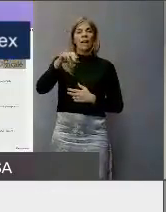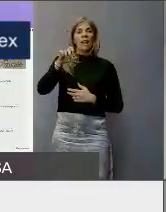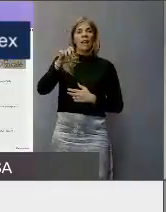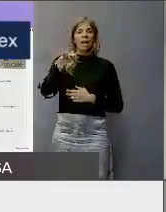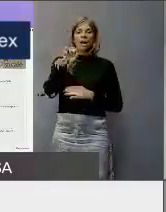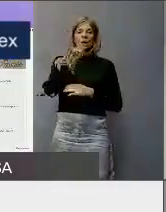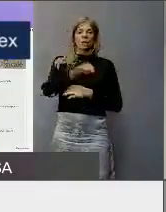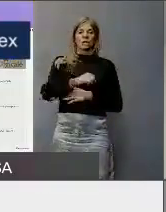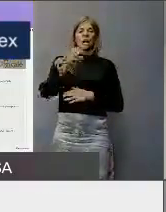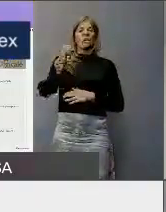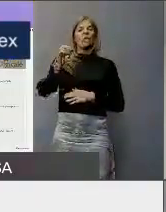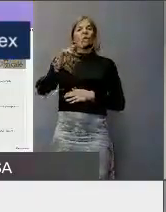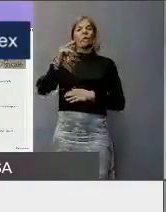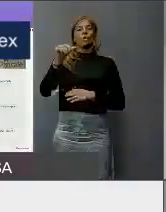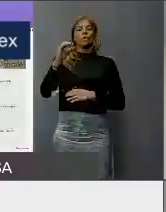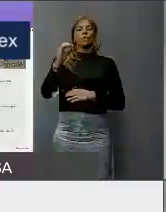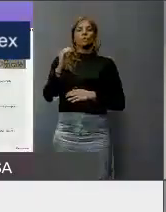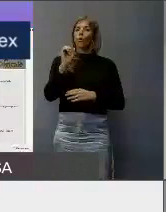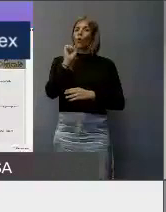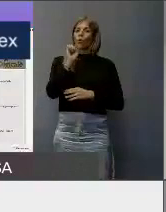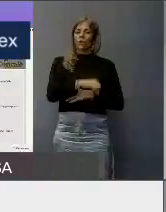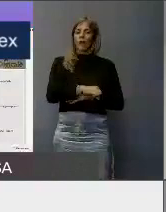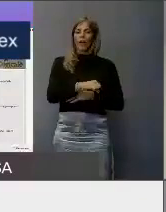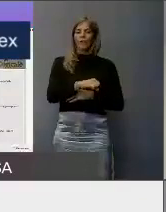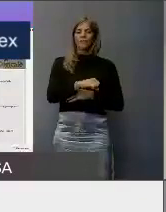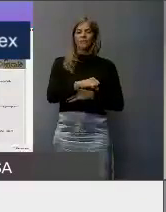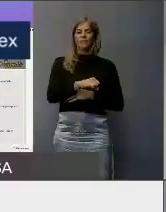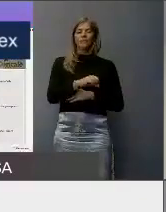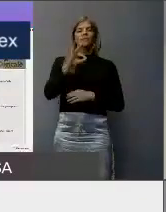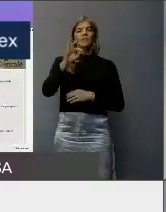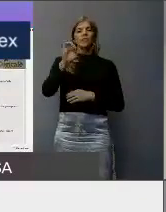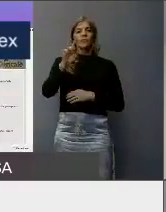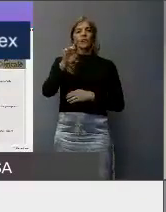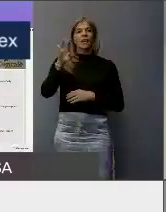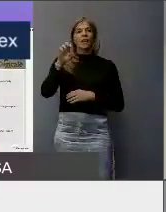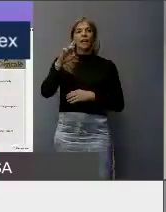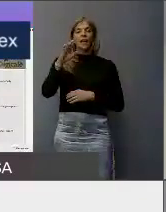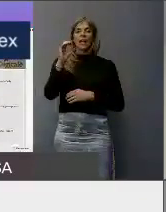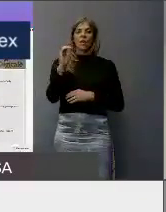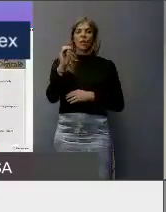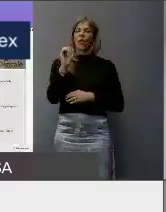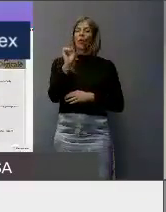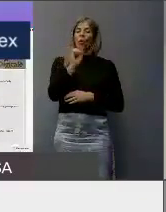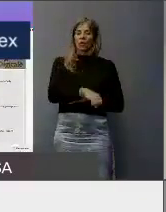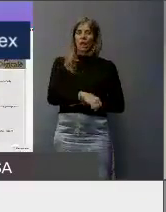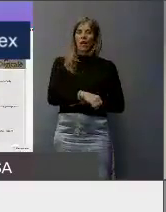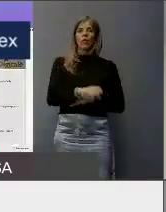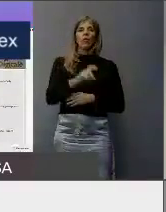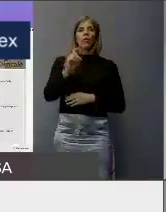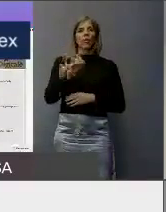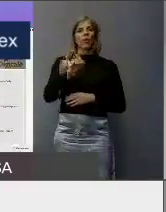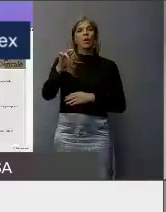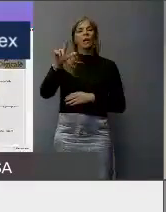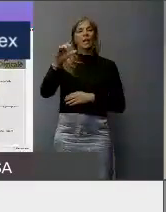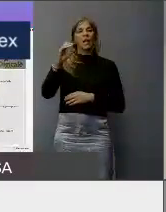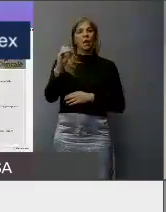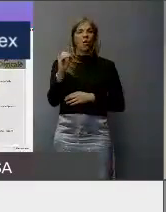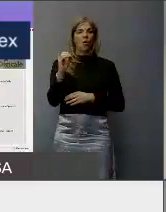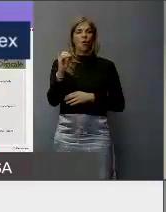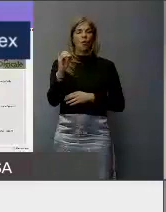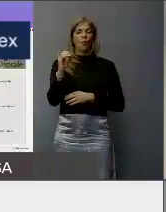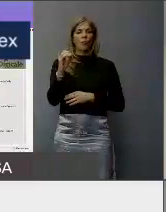corso tra aria consigliere ferrero contrario consigliere grillo